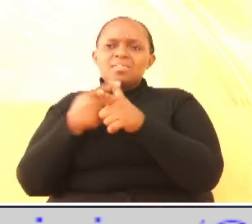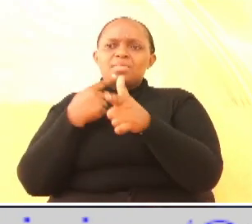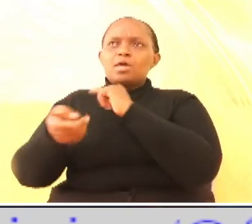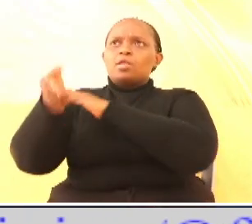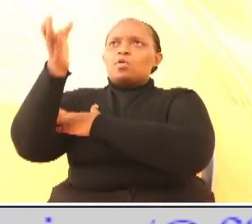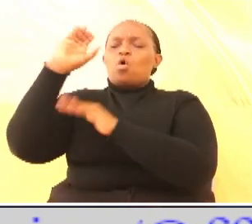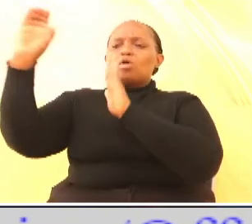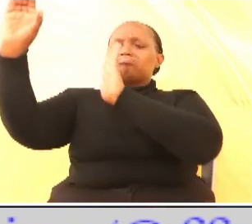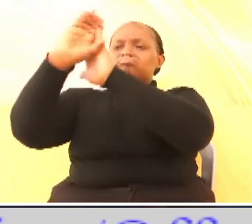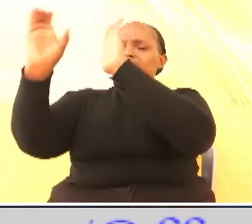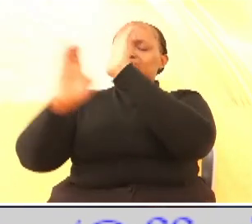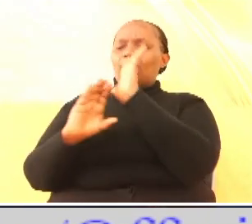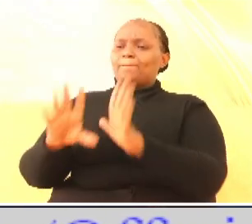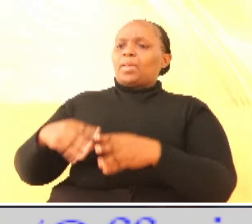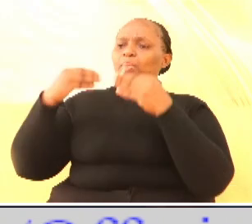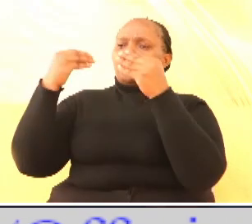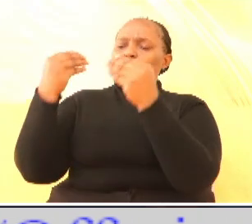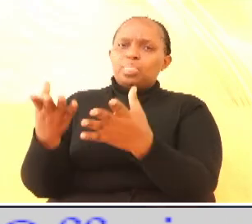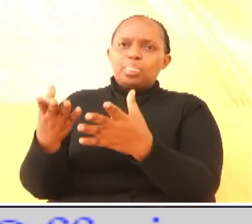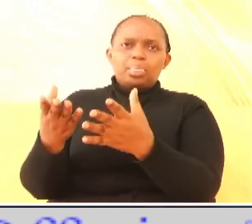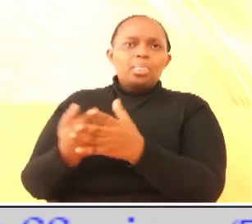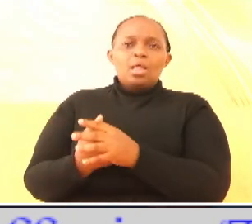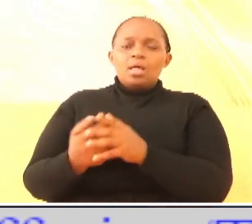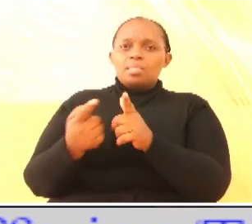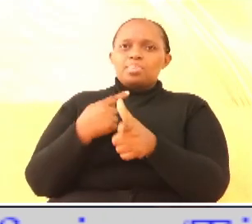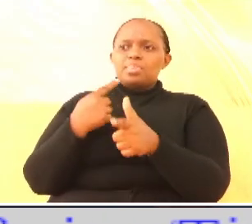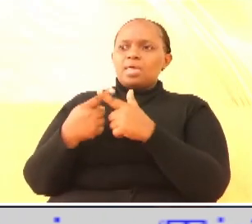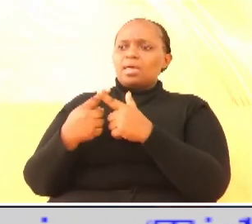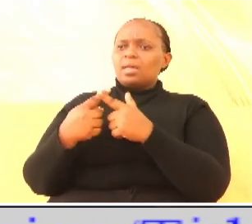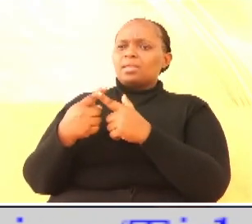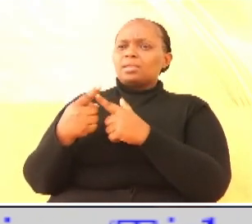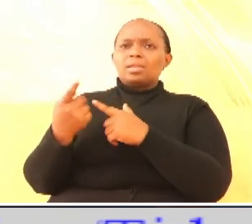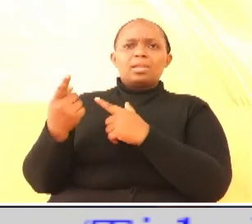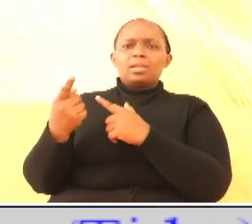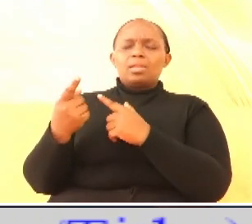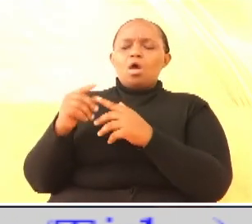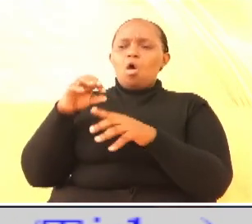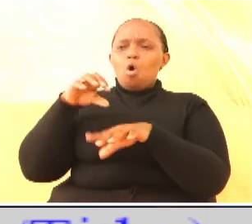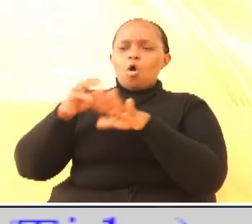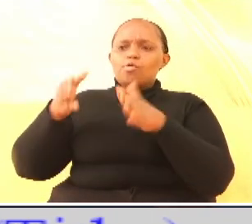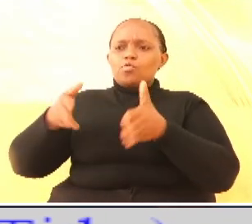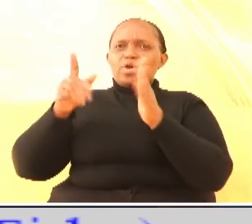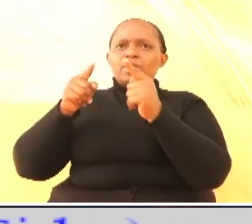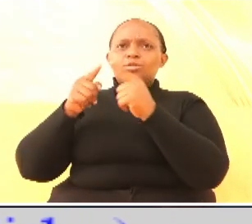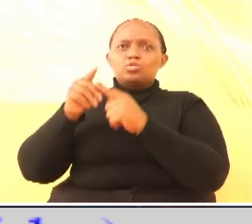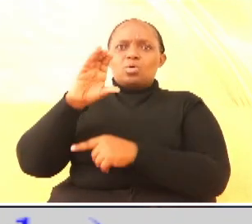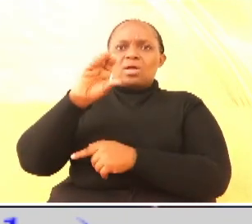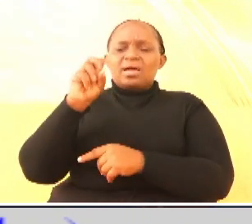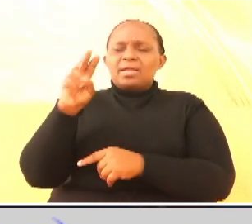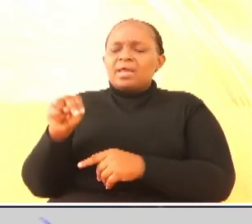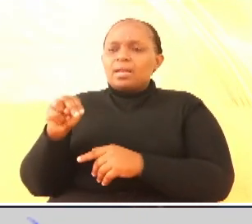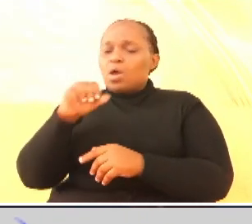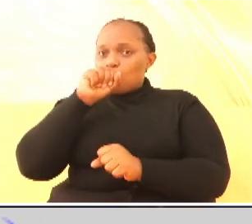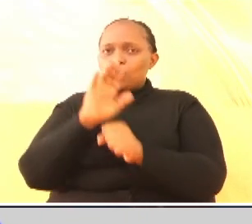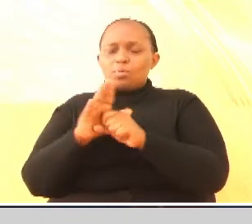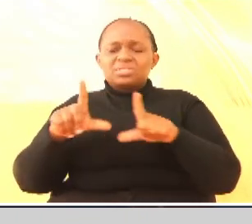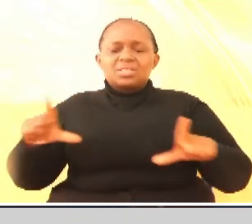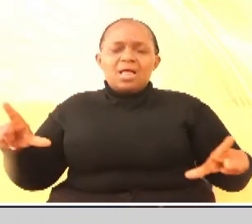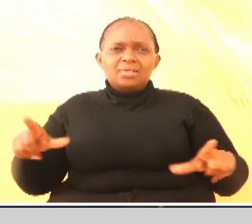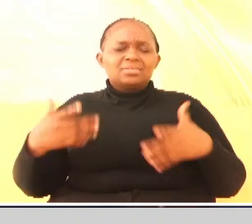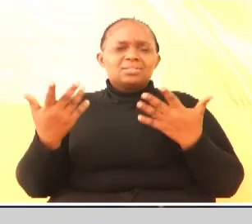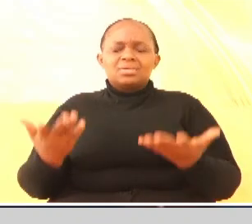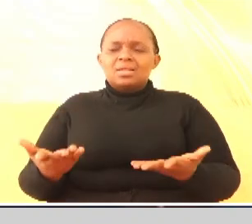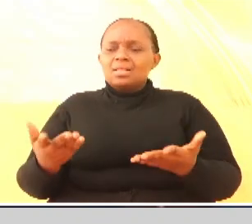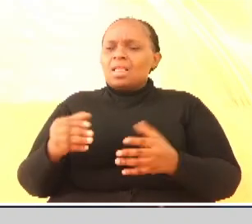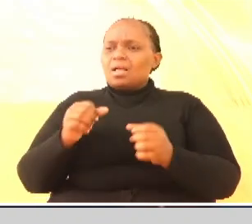na sheria zingine za Bwana, na vile walikutana maadui huko kwa njia, na vile walifika kwenye Canaan wakapigana na watu wa